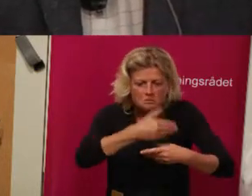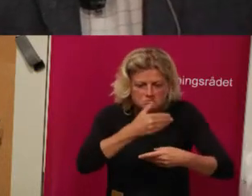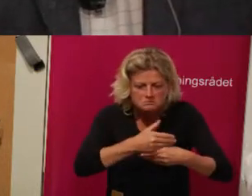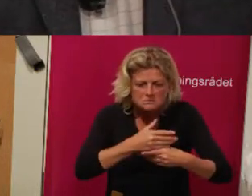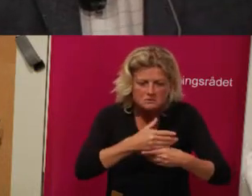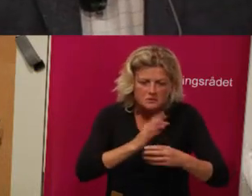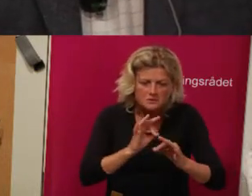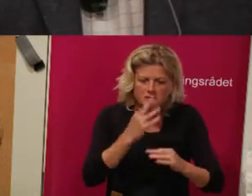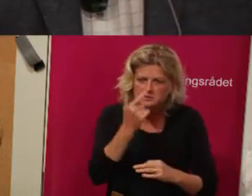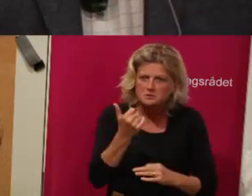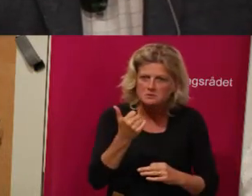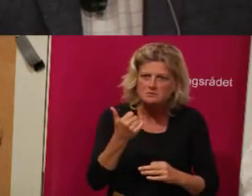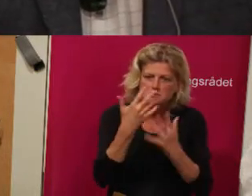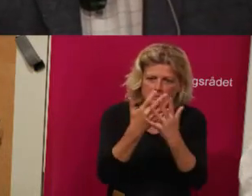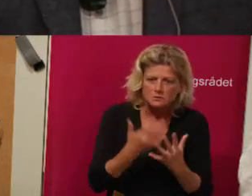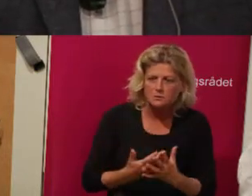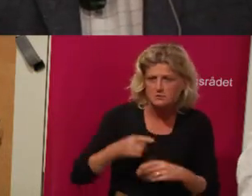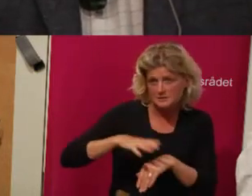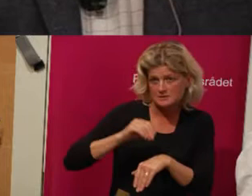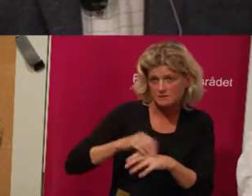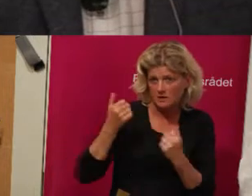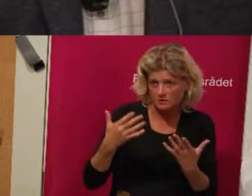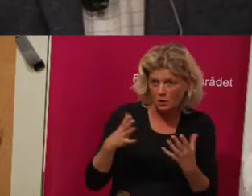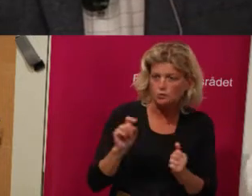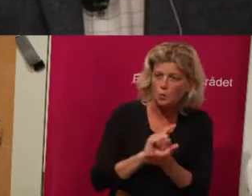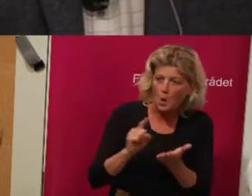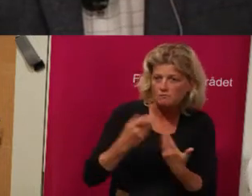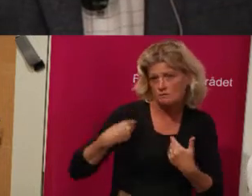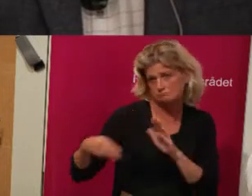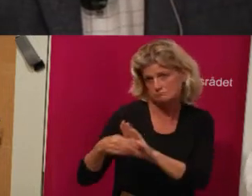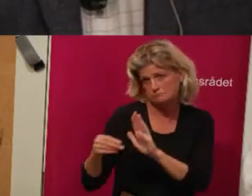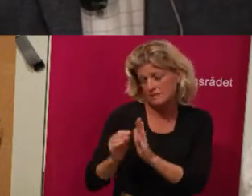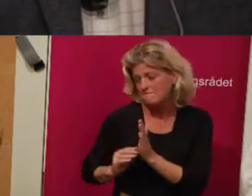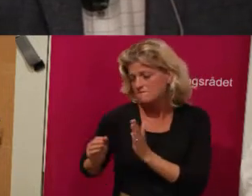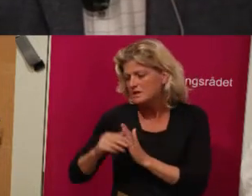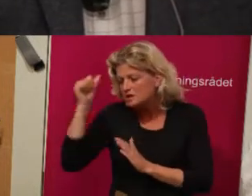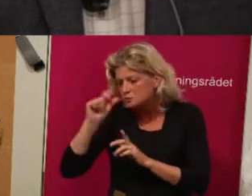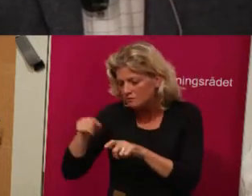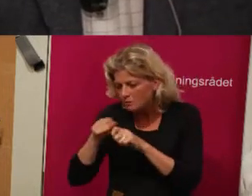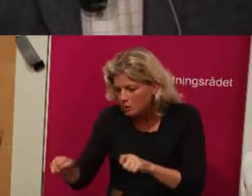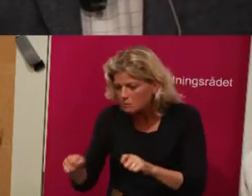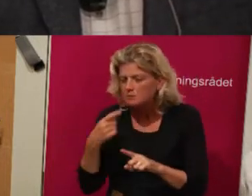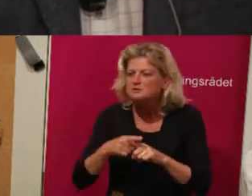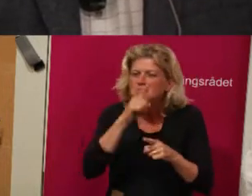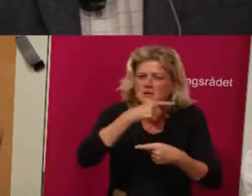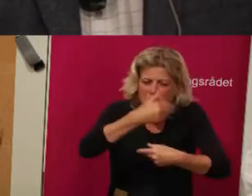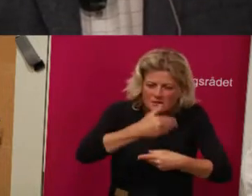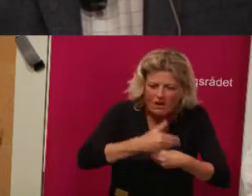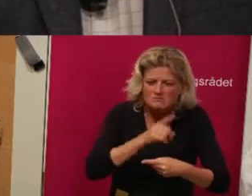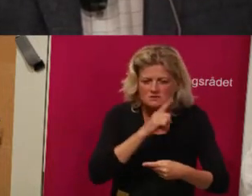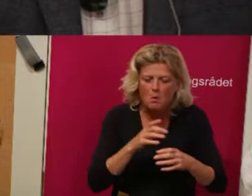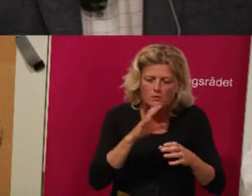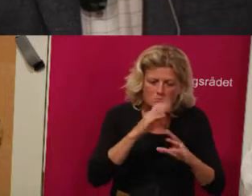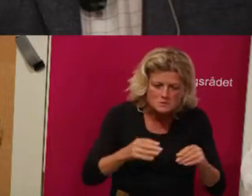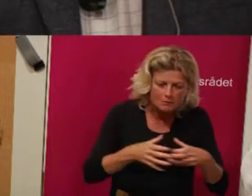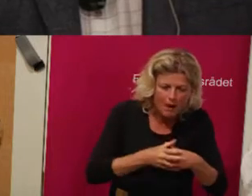uppbyggt i Sverige, så finansieras det i väldigt hög grad idag via studieförbunden och de små scenerna där små band och